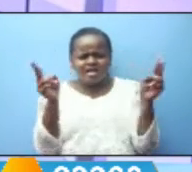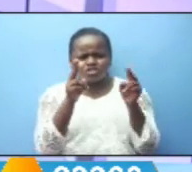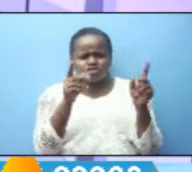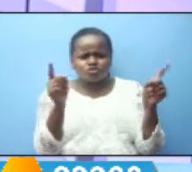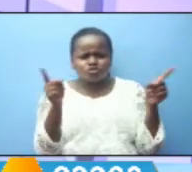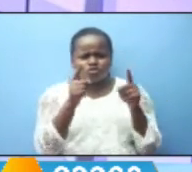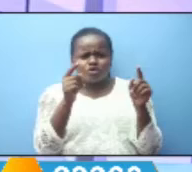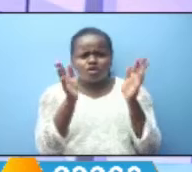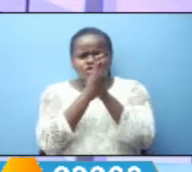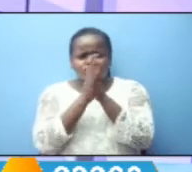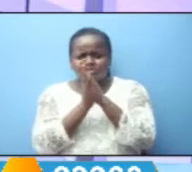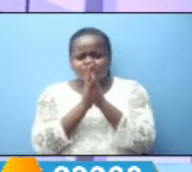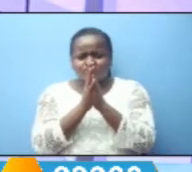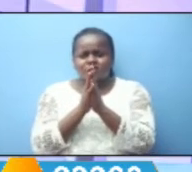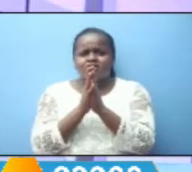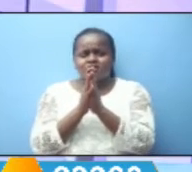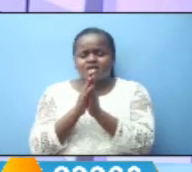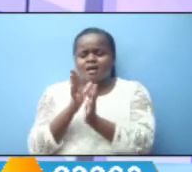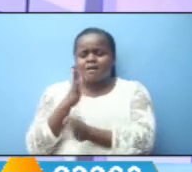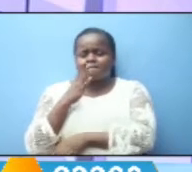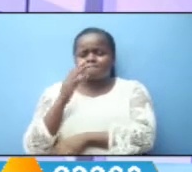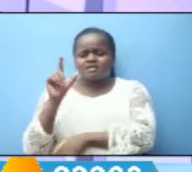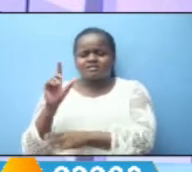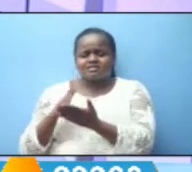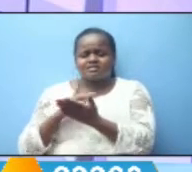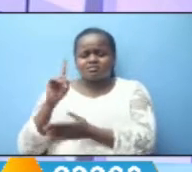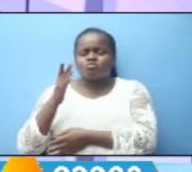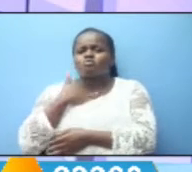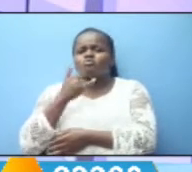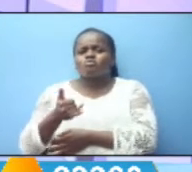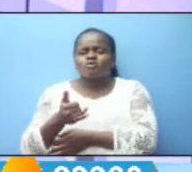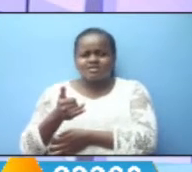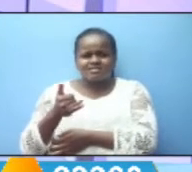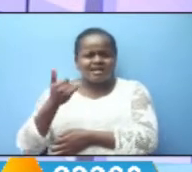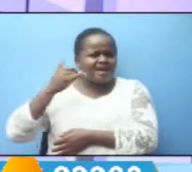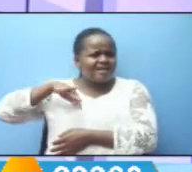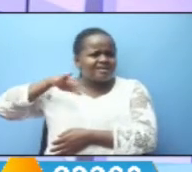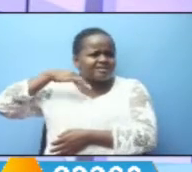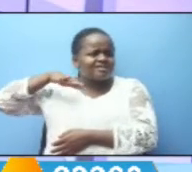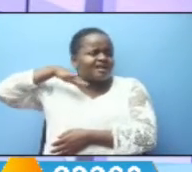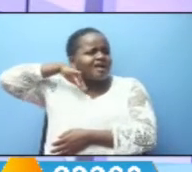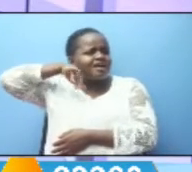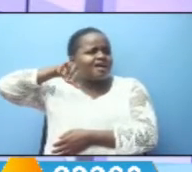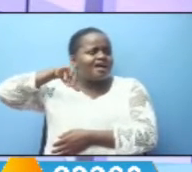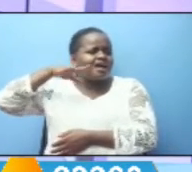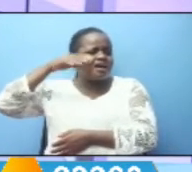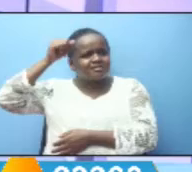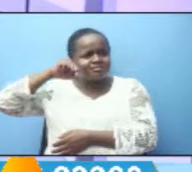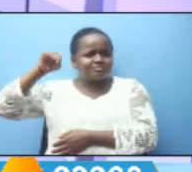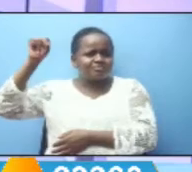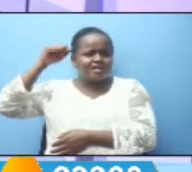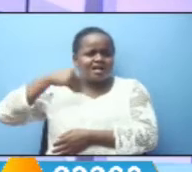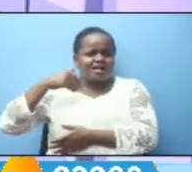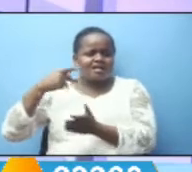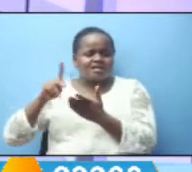gukiri hihi mundu umwe wa kiri itwara-ini rimwe na ni agikiendaga kagondu no tondu ndakiri na mbia cia gukorwo kagondu nake he